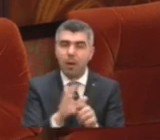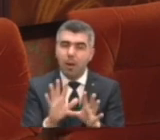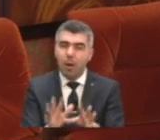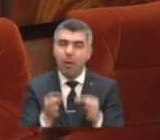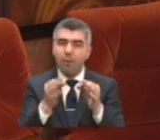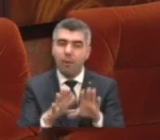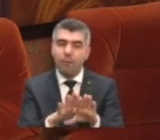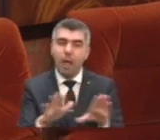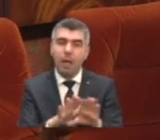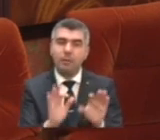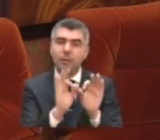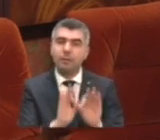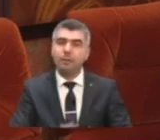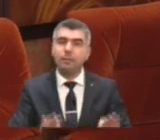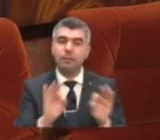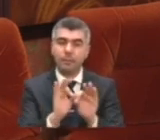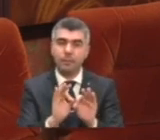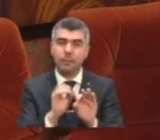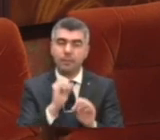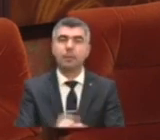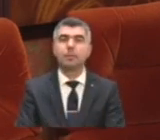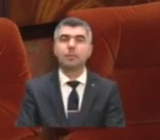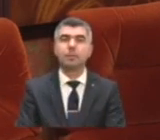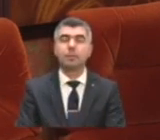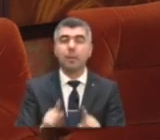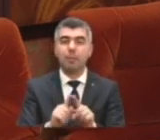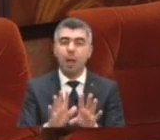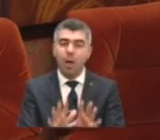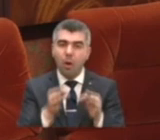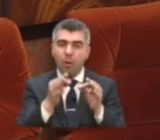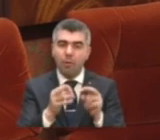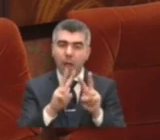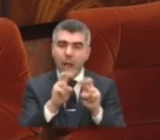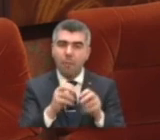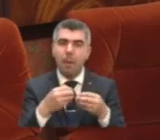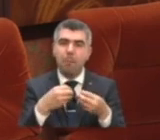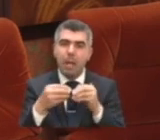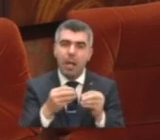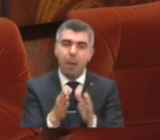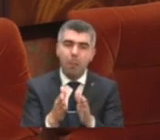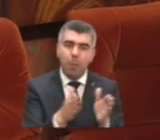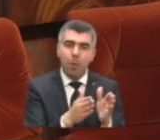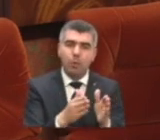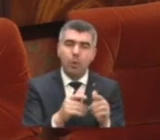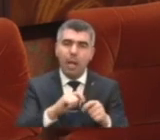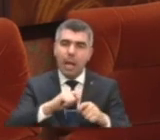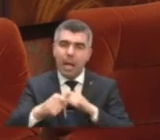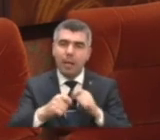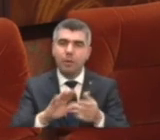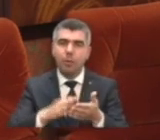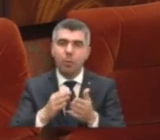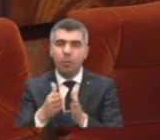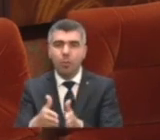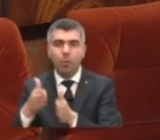الضروري، وضعف تثمين النفايات وتشجيع الفرز من المصدر، وضعف التحسيس والتواصل حول اشكاليه تدبير النفايات